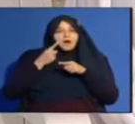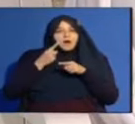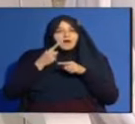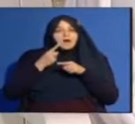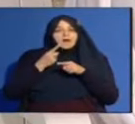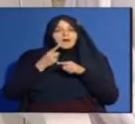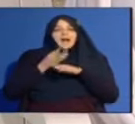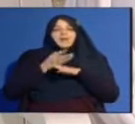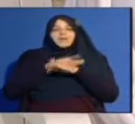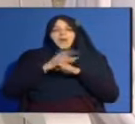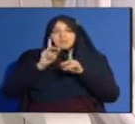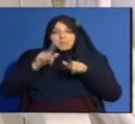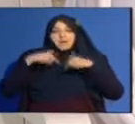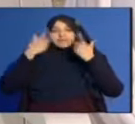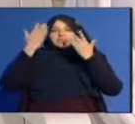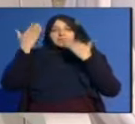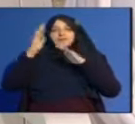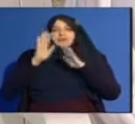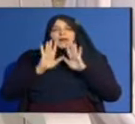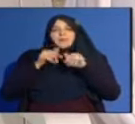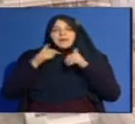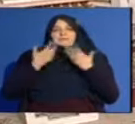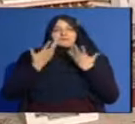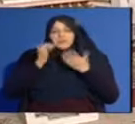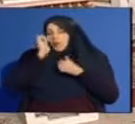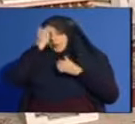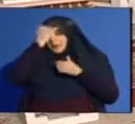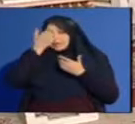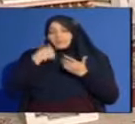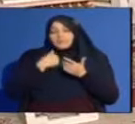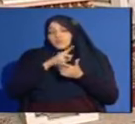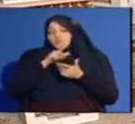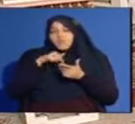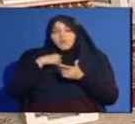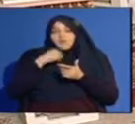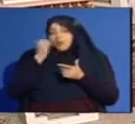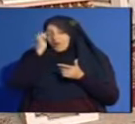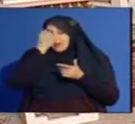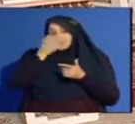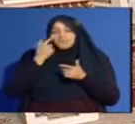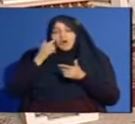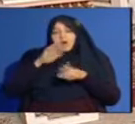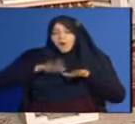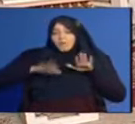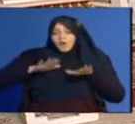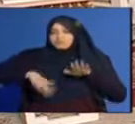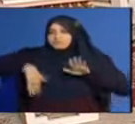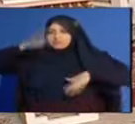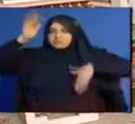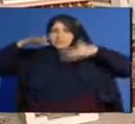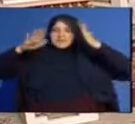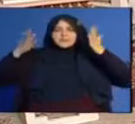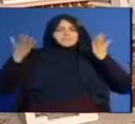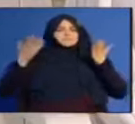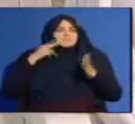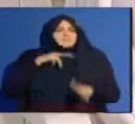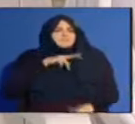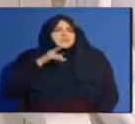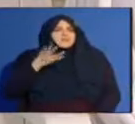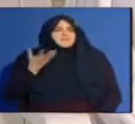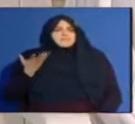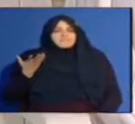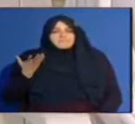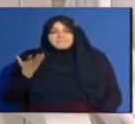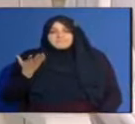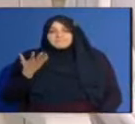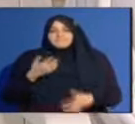يخطر هنا، خاطرش من بعد. احنا رانا ندمين ما نكذبش عليك، ندمين وشي احنا كولادنا كبروا رانا بالعقل ان شاء الله، لكن